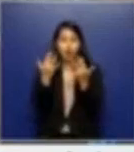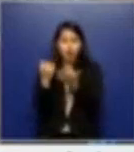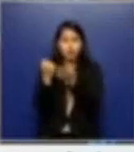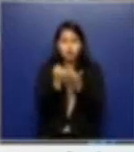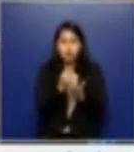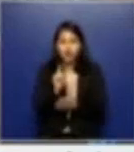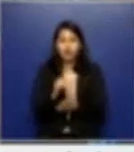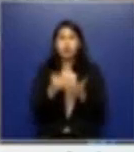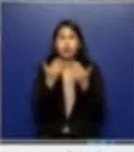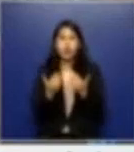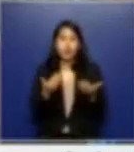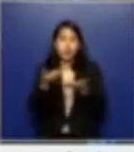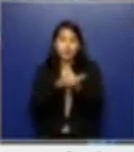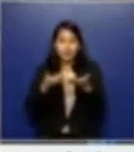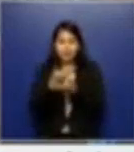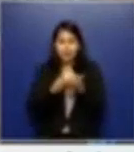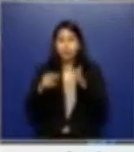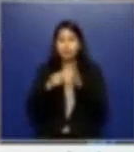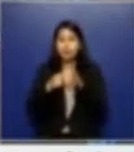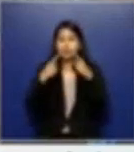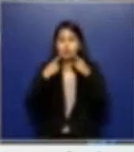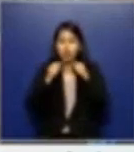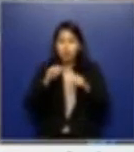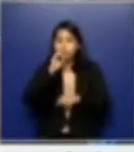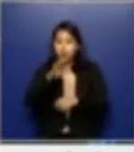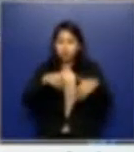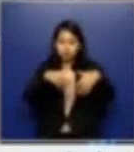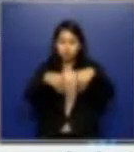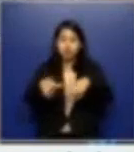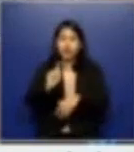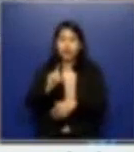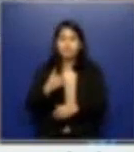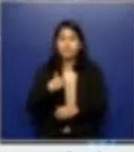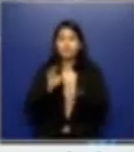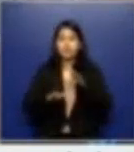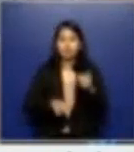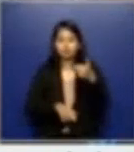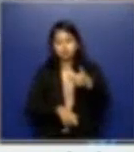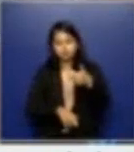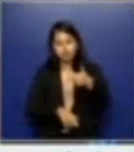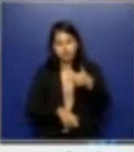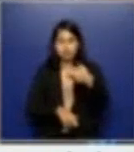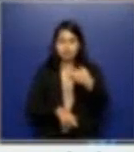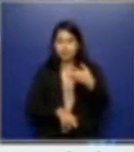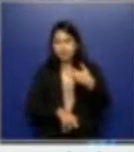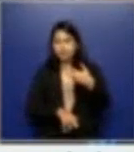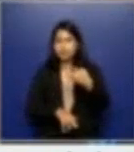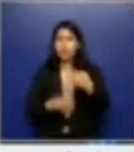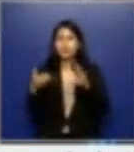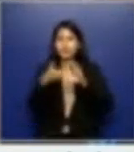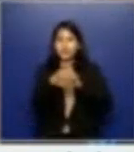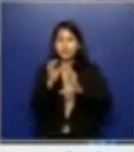ที่จะอภิปรายกันเนี่ยให้คำตอบกับประชาชนอะไรบ้างมีอยู่สามสี่เรื่องที่ประชาชนอยากรู้วันนี้ครับขอสไ